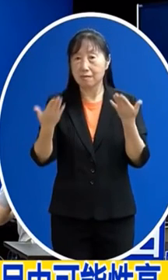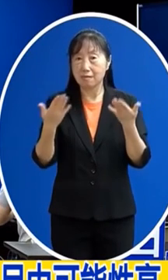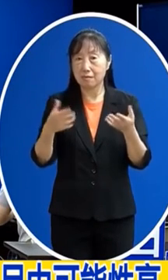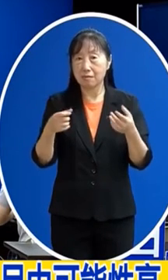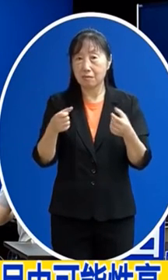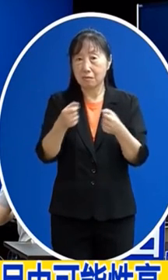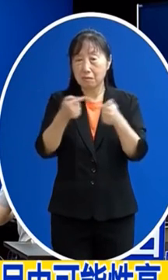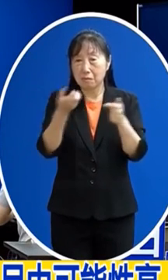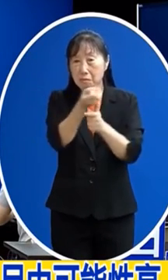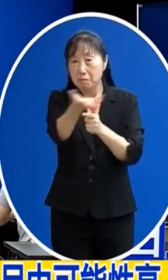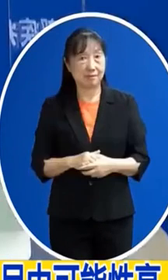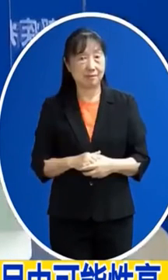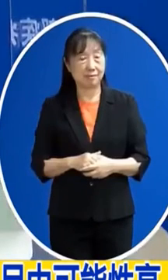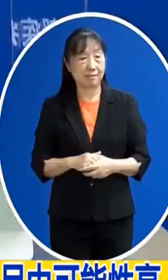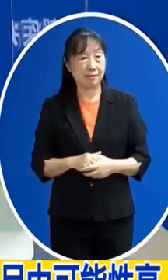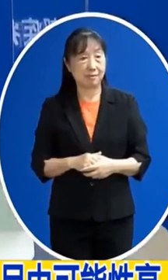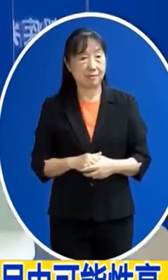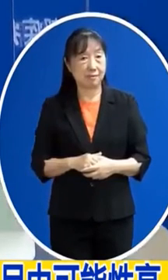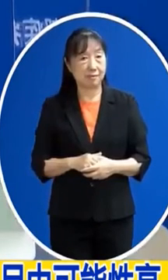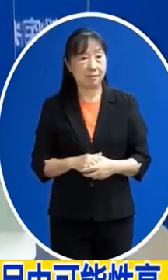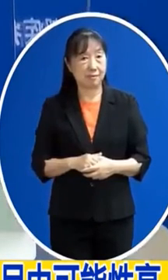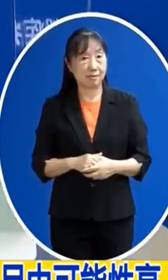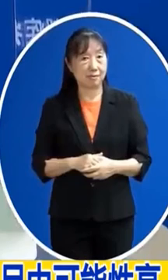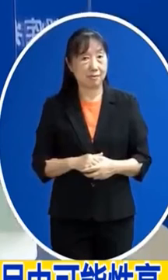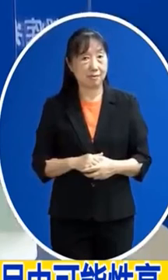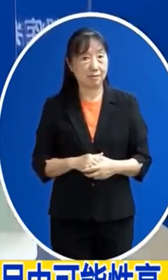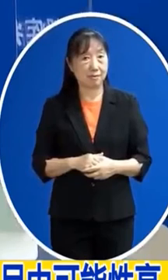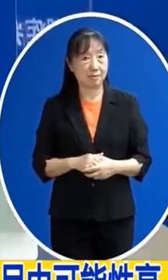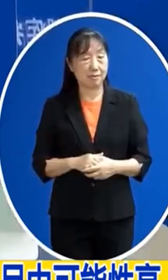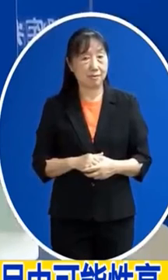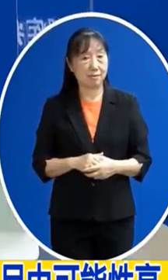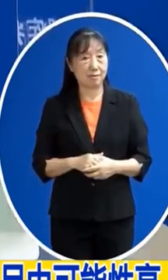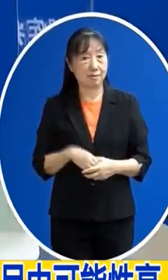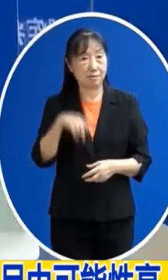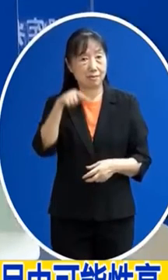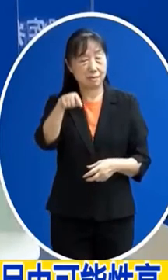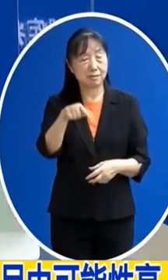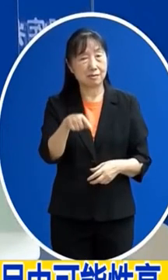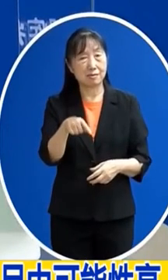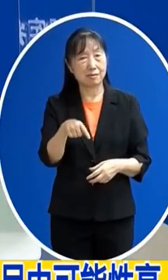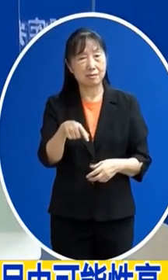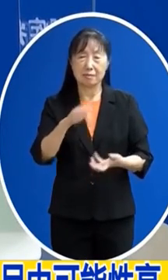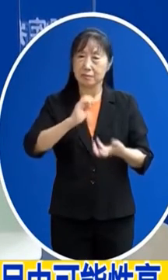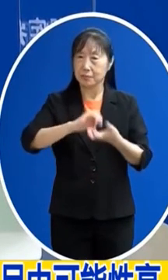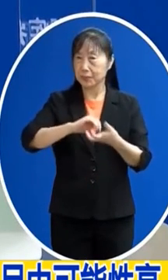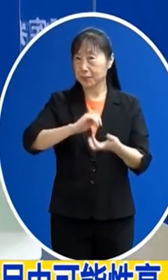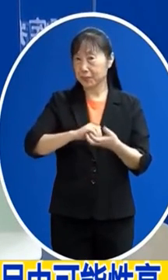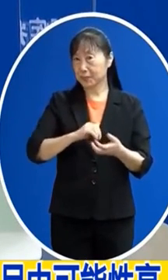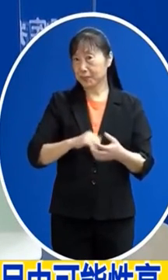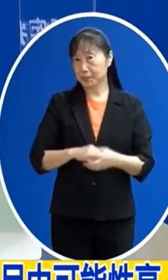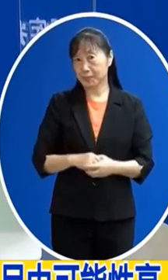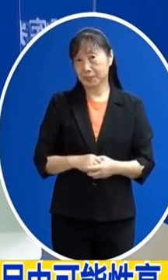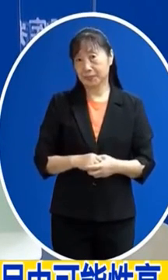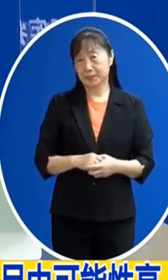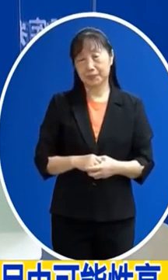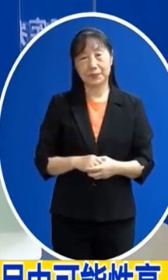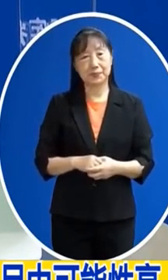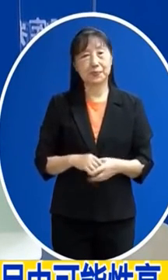就是会在8月发生吗？ 其实这个会反转哈，应该说除了